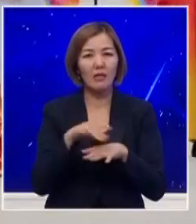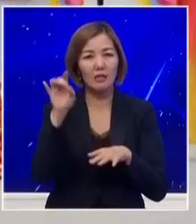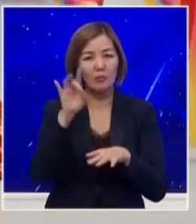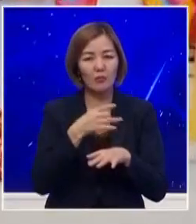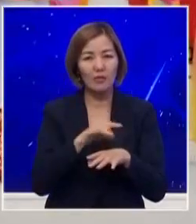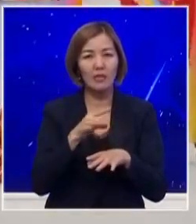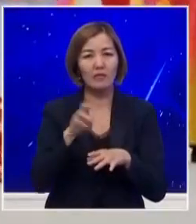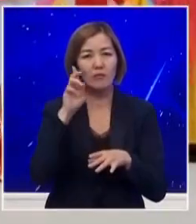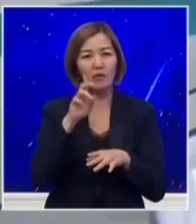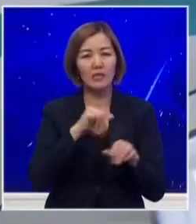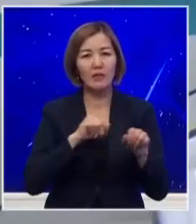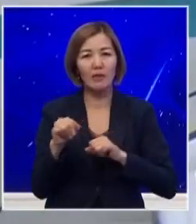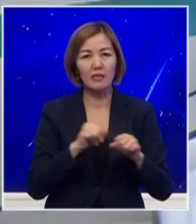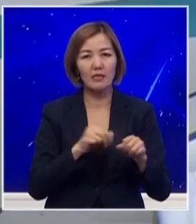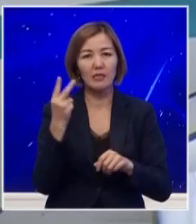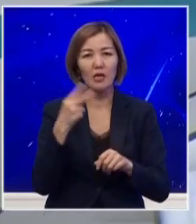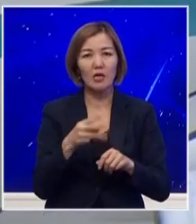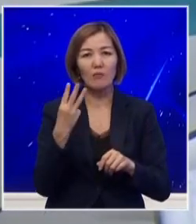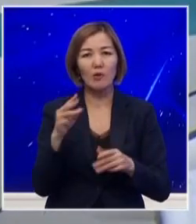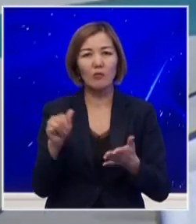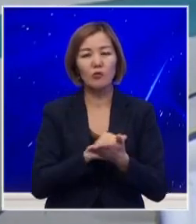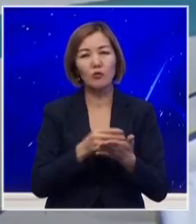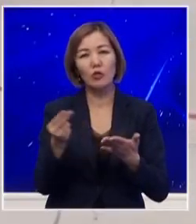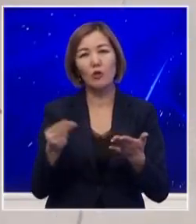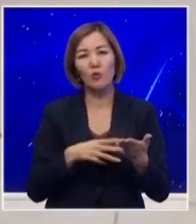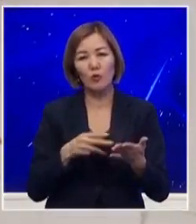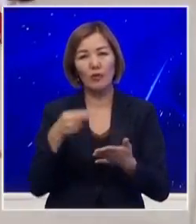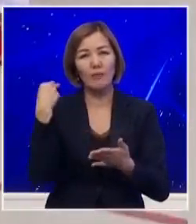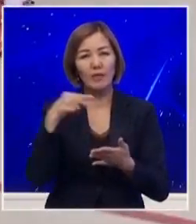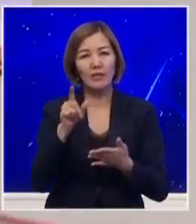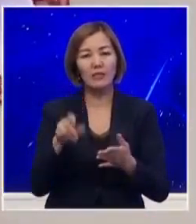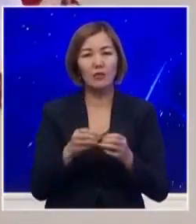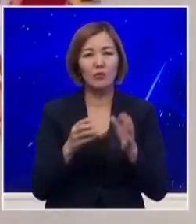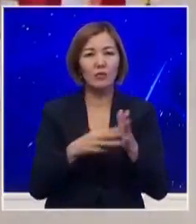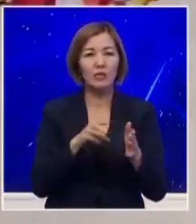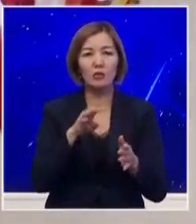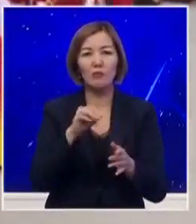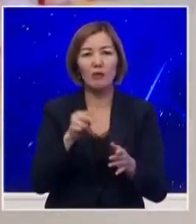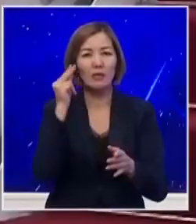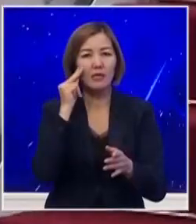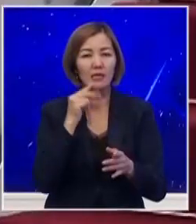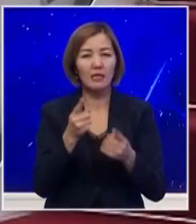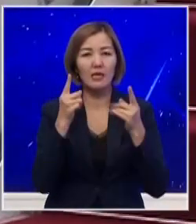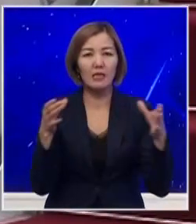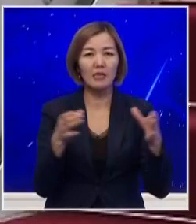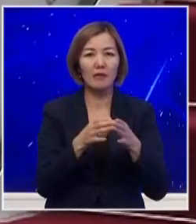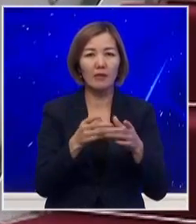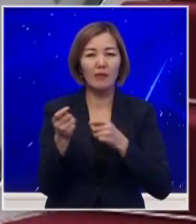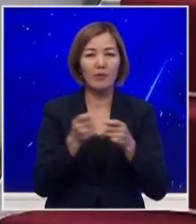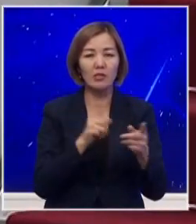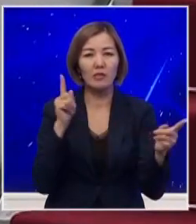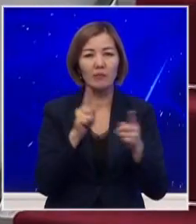Халық Республикасына мемлекеттік сапар аясында 23 құжатқа қол қойылды. Президент 18 мамырда Қытайдың ең